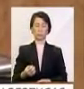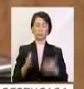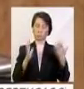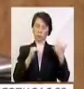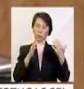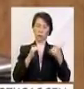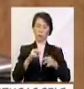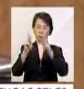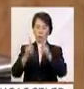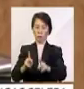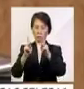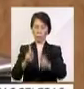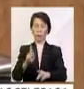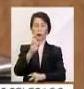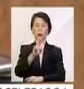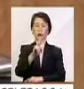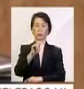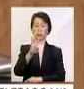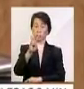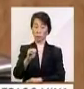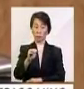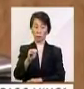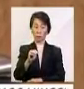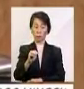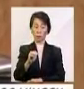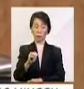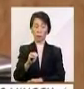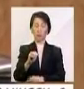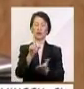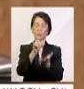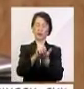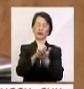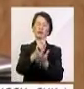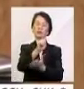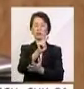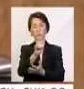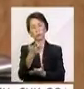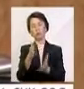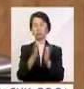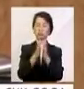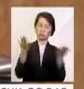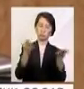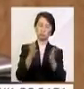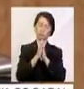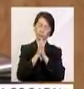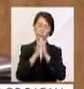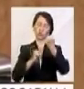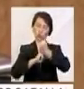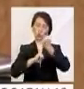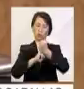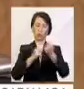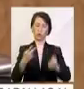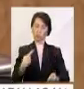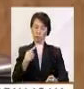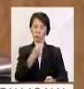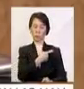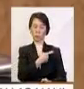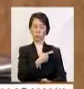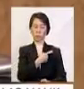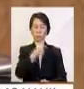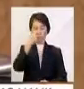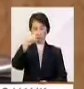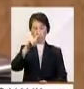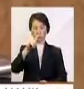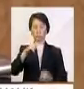mudah-mudahan pihak-pihak RTM, pihak-pihak media lah, sokonglah kami